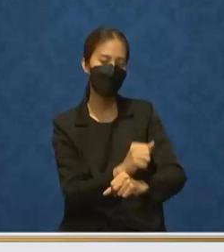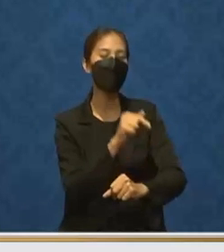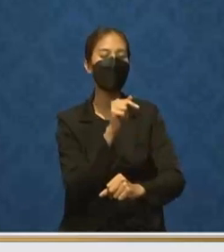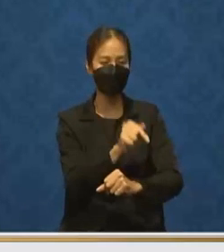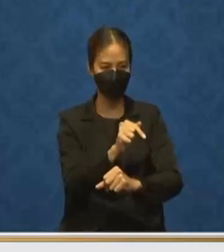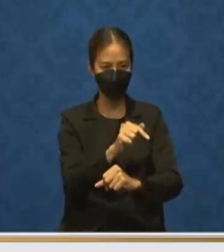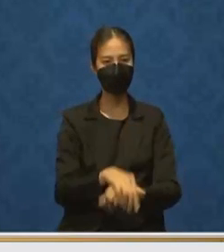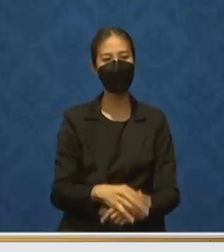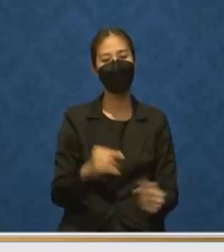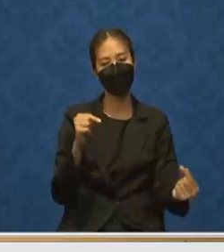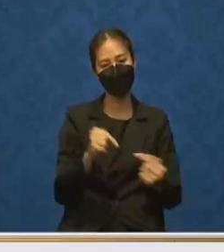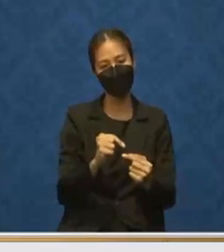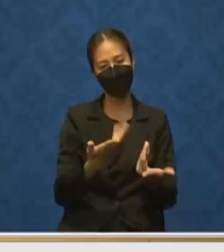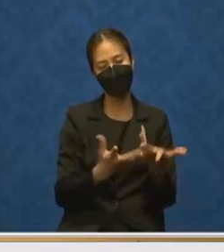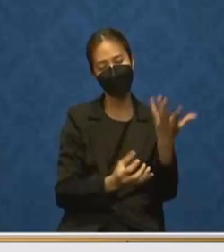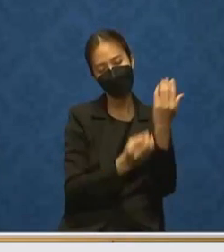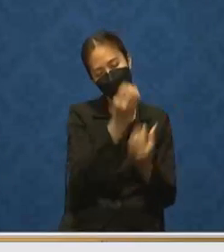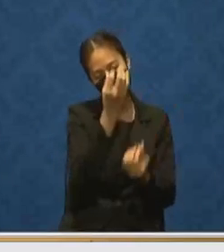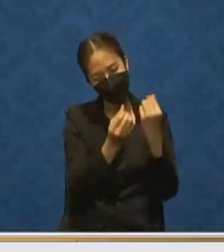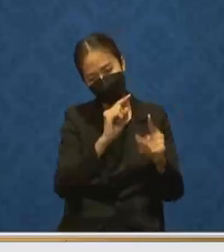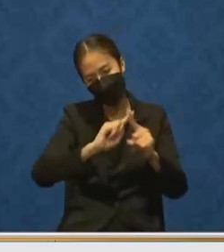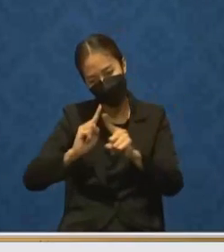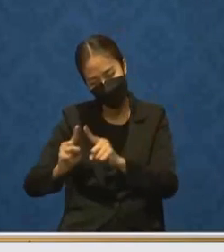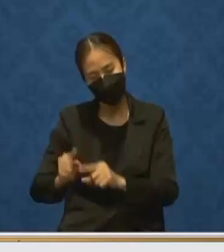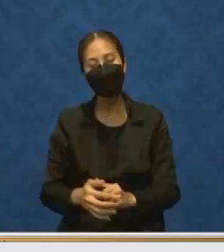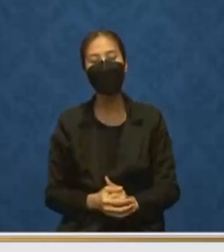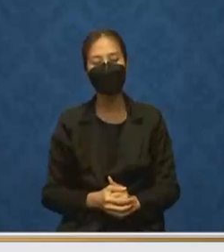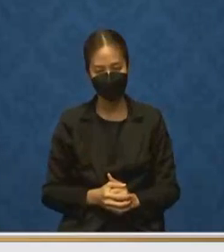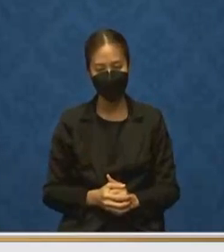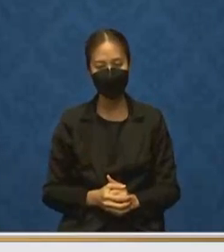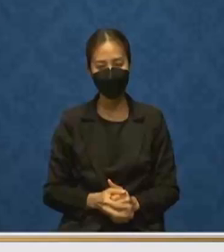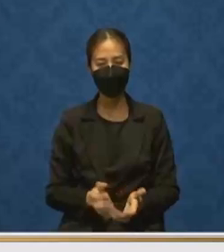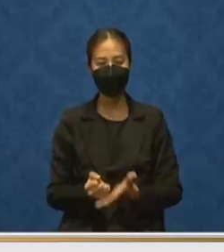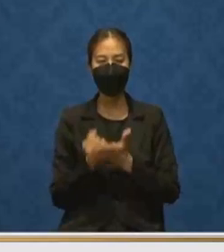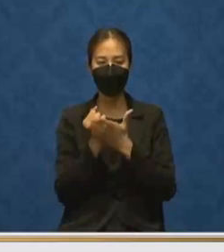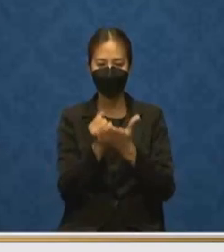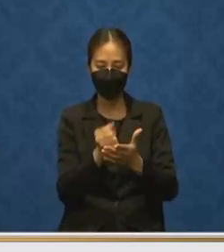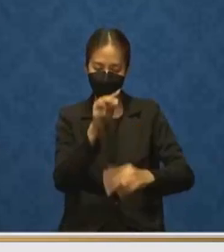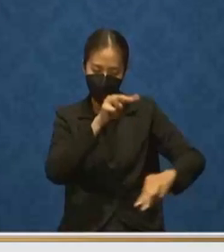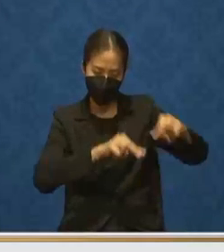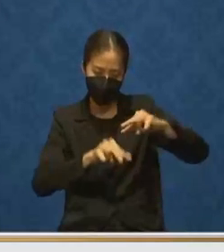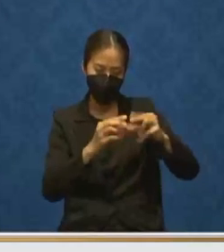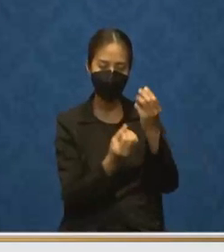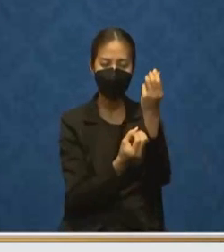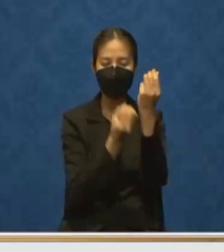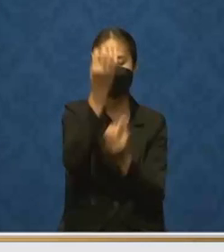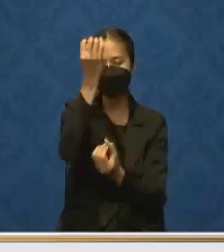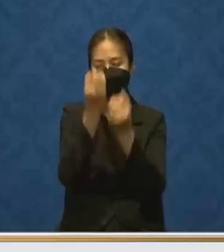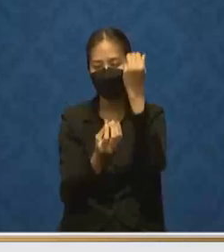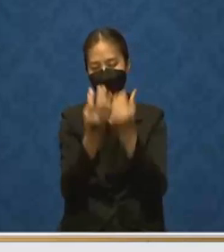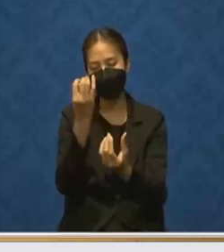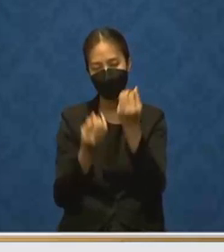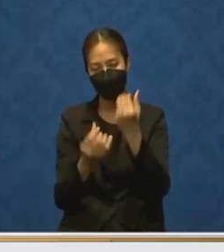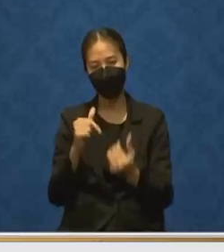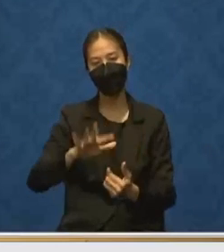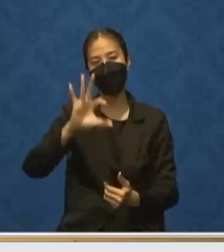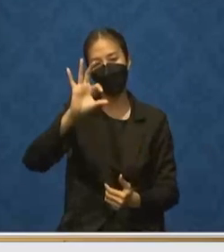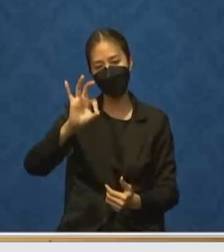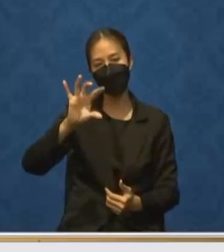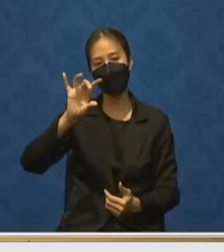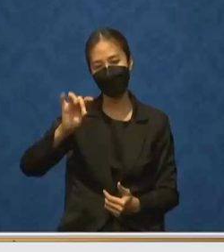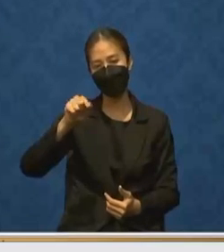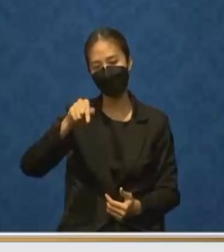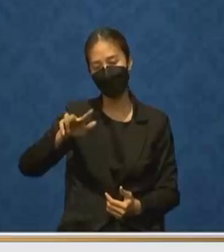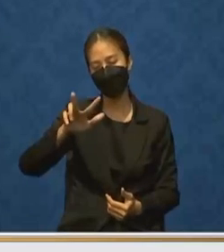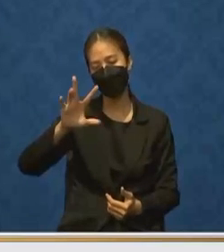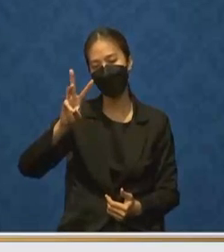ใช้ประโยชน์จากความหลากหลายทางชีวภาพอย่างยั่งยืนรักษาพื้นที่ป่าในความดูแล 98.36 ล้านไร่ส่งเสริม